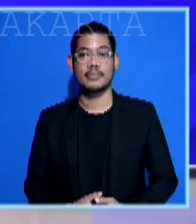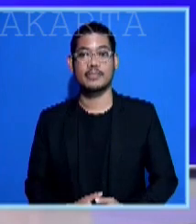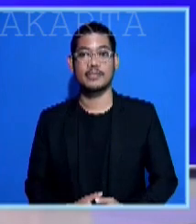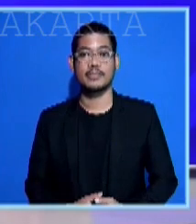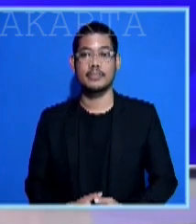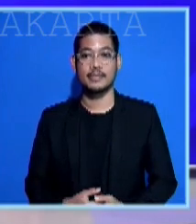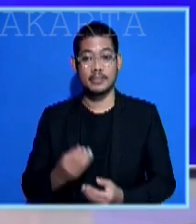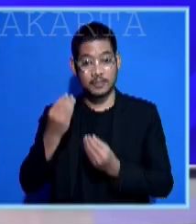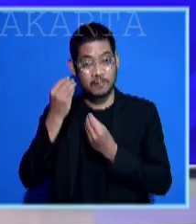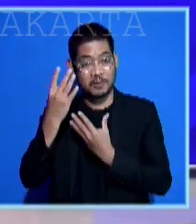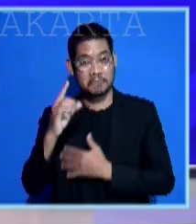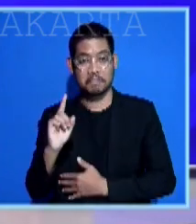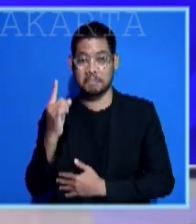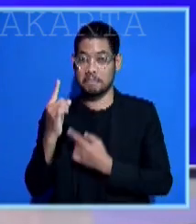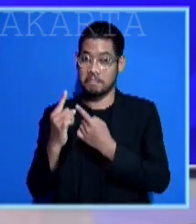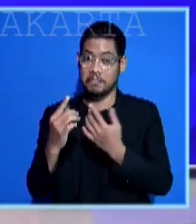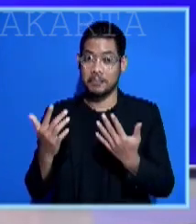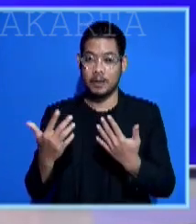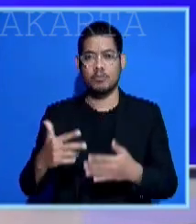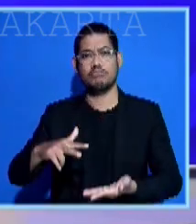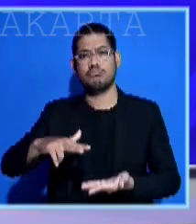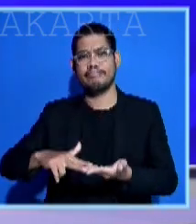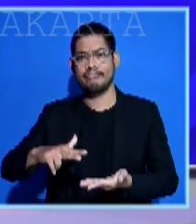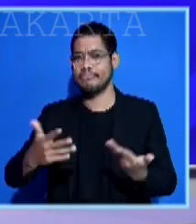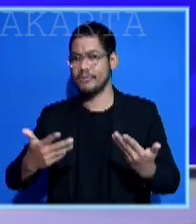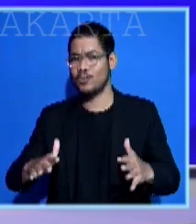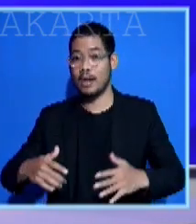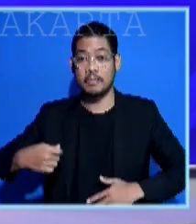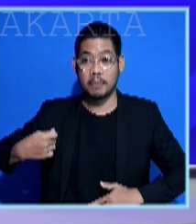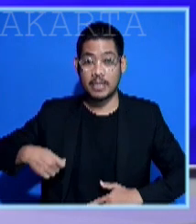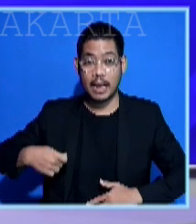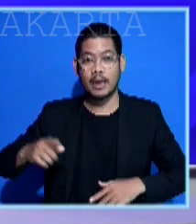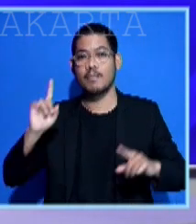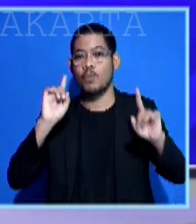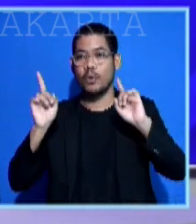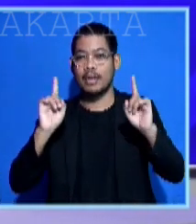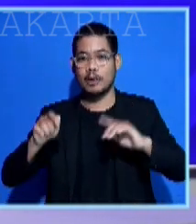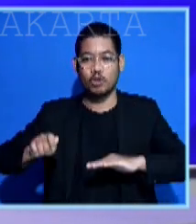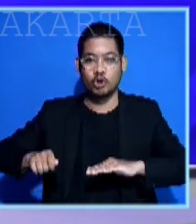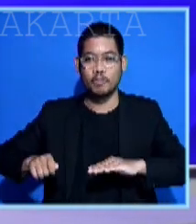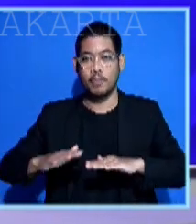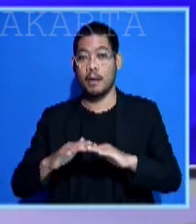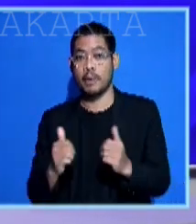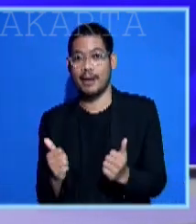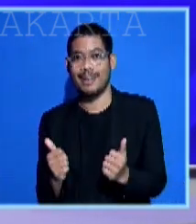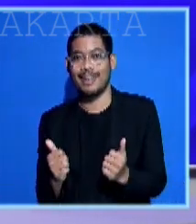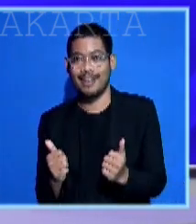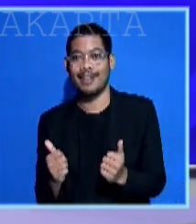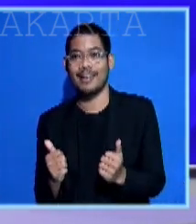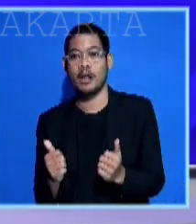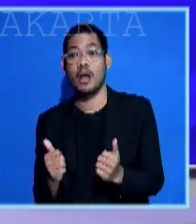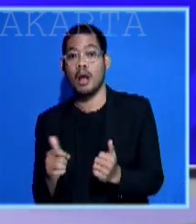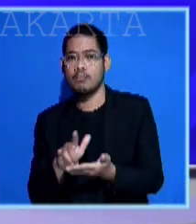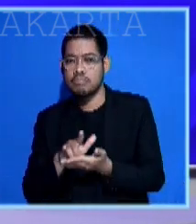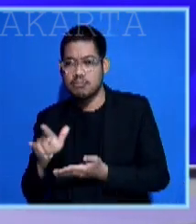Informasi pertama, Saudara, usai dilantik menjadi Menteri Koordinator Politik Hukum dan Keamanan atau Menko Polhukam, Hadi Cahyanto langsung bertolak ke